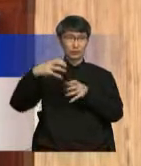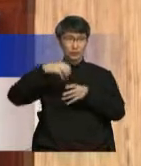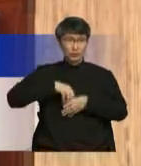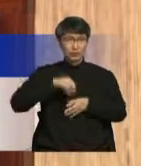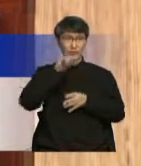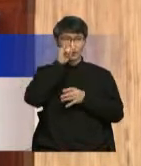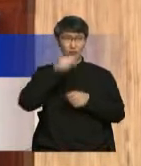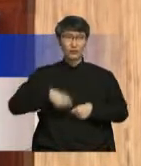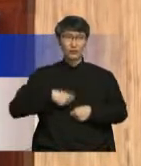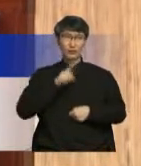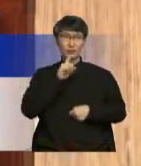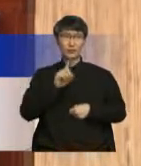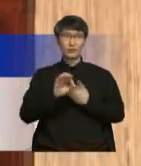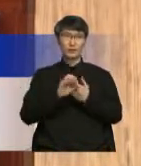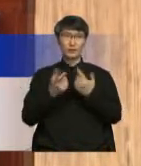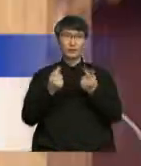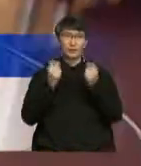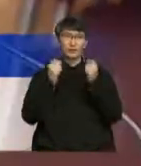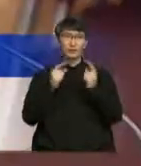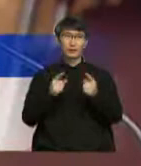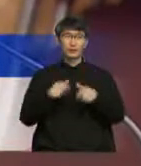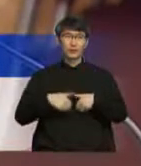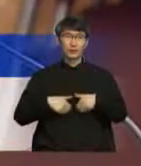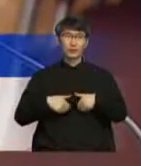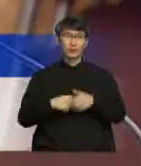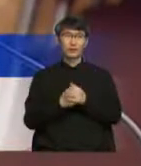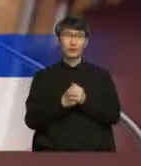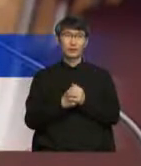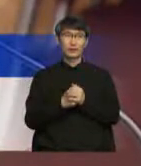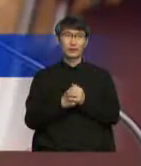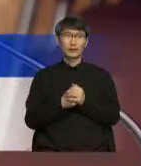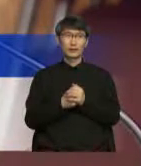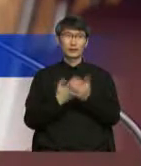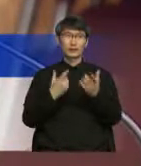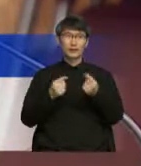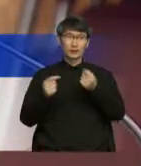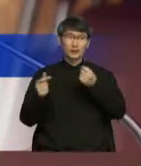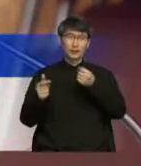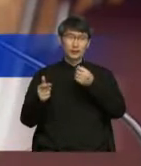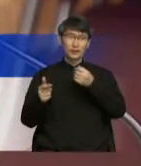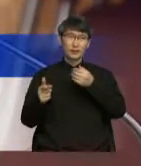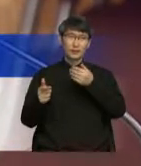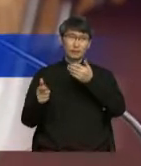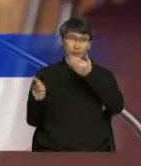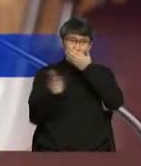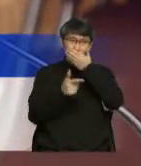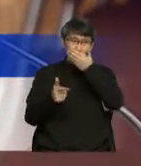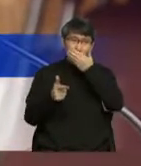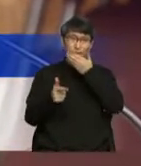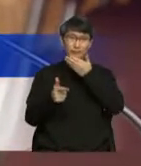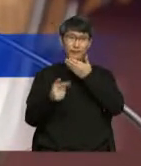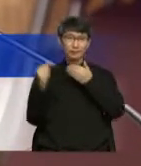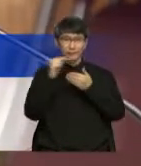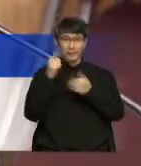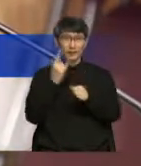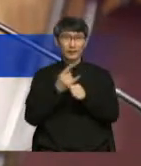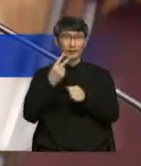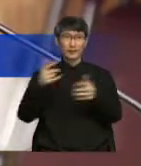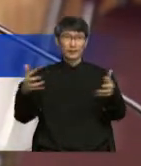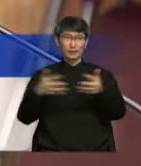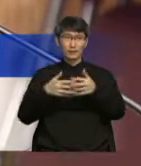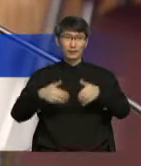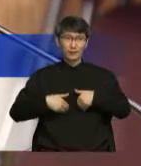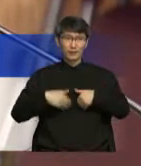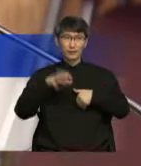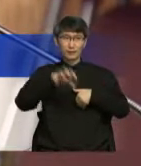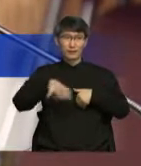푸짐한 양은 꽤 냈으면 좋겠습니다 이렇게 방송을 할 방송하다 이제 합의가 돼서 숲에 행랑